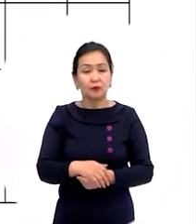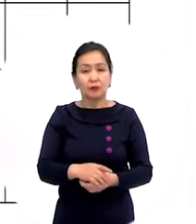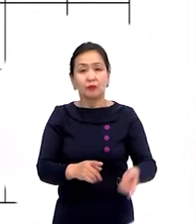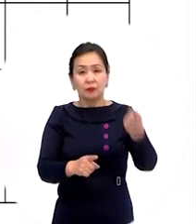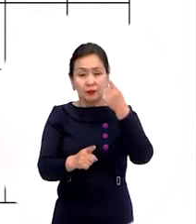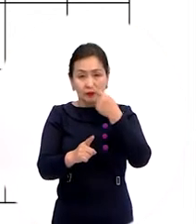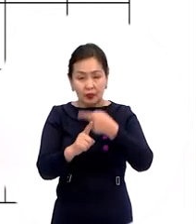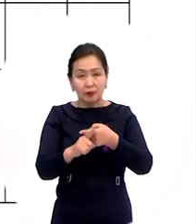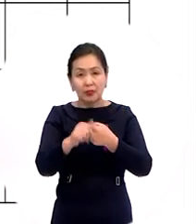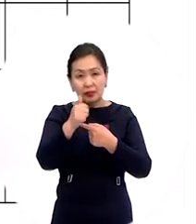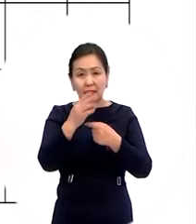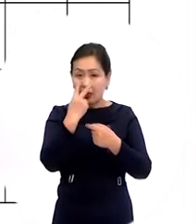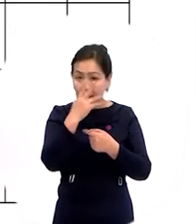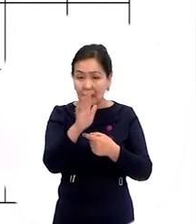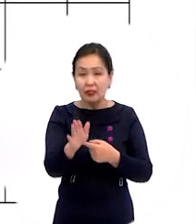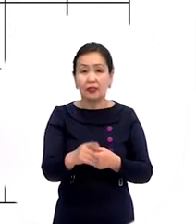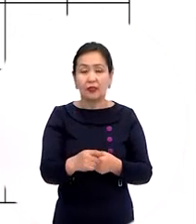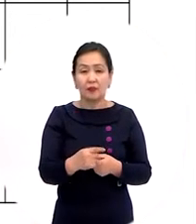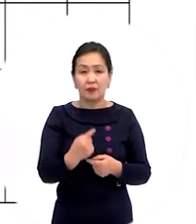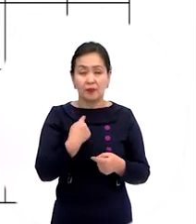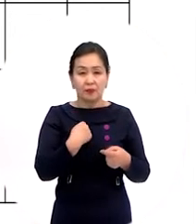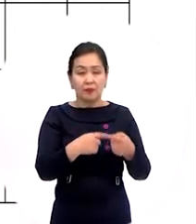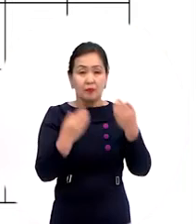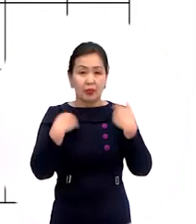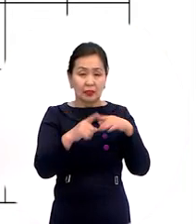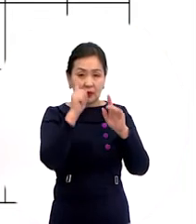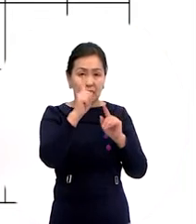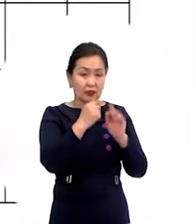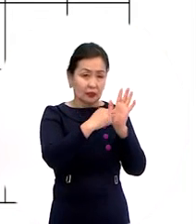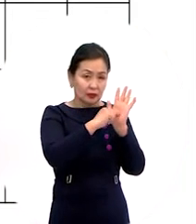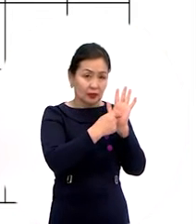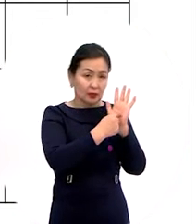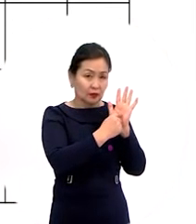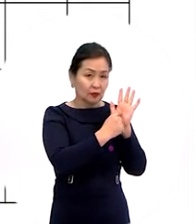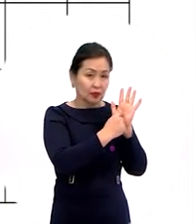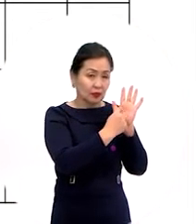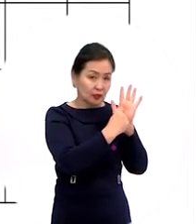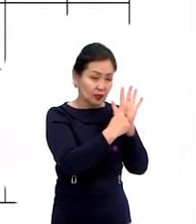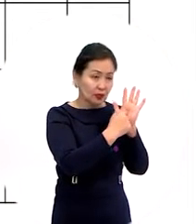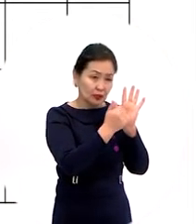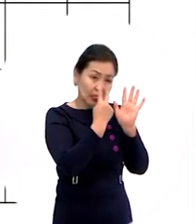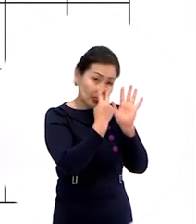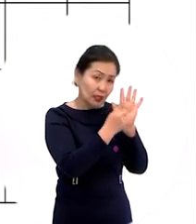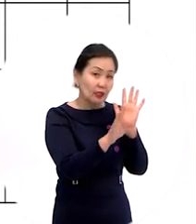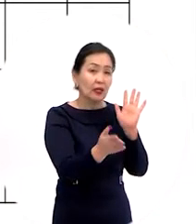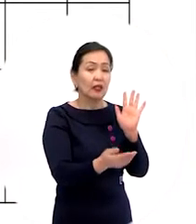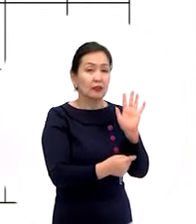За, дахиад сайн ажиглаарай. Багш нь нэг цаг тэмдэглэлээ. Цагийг сайн